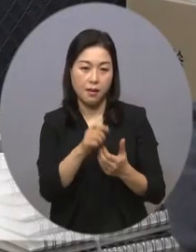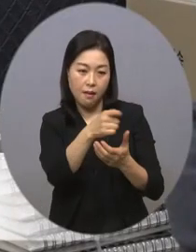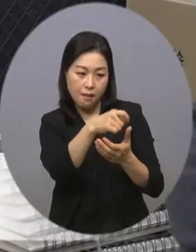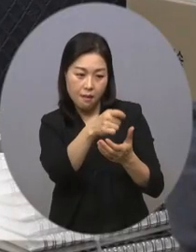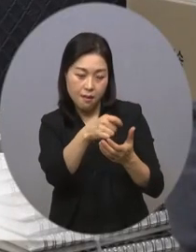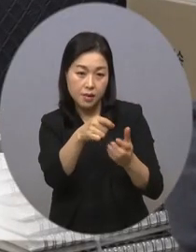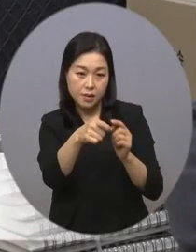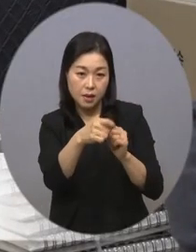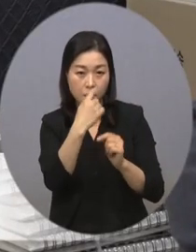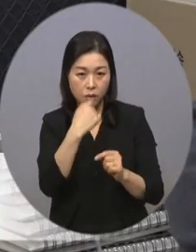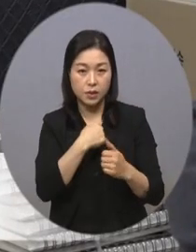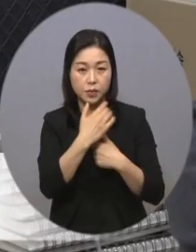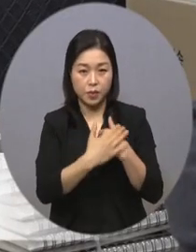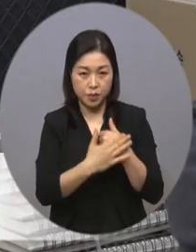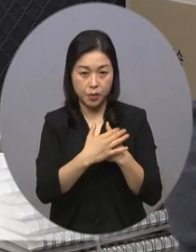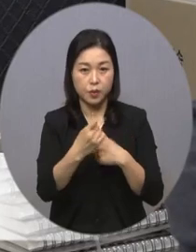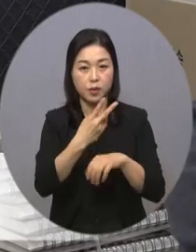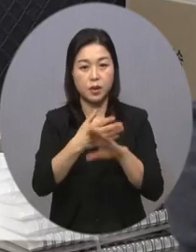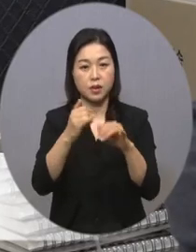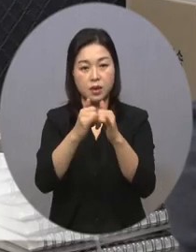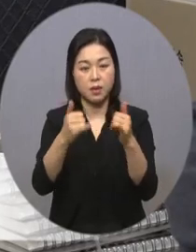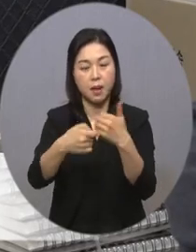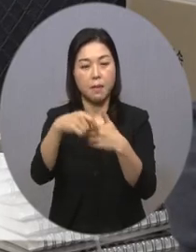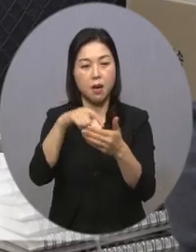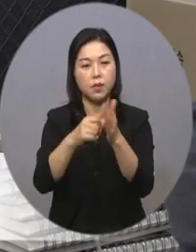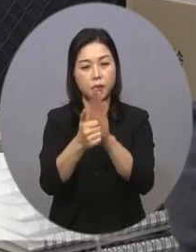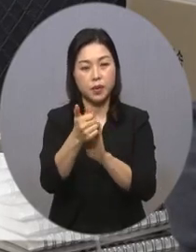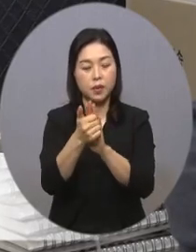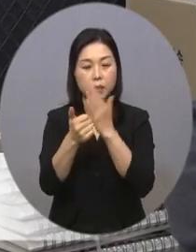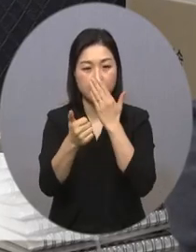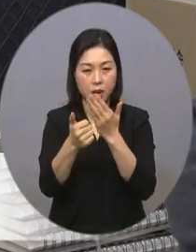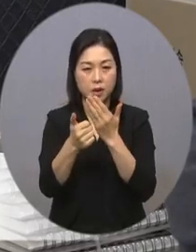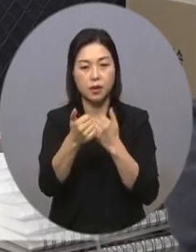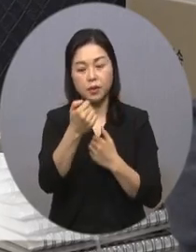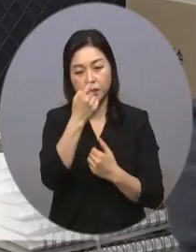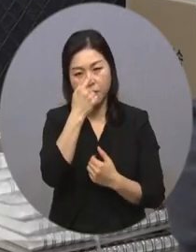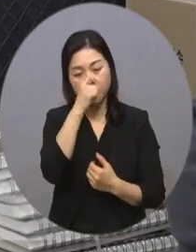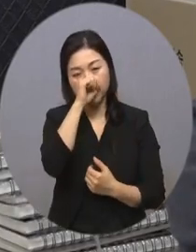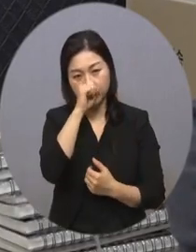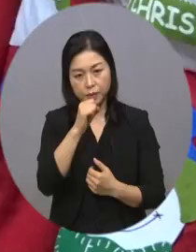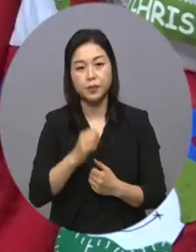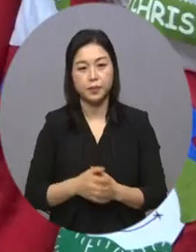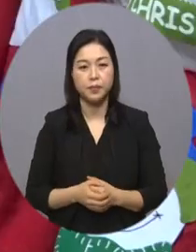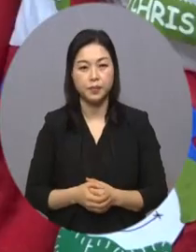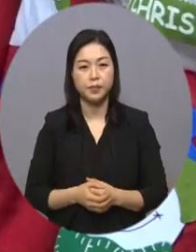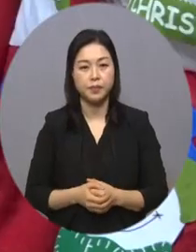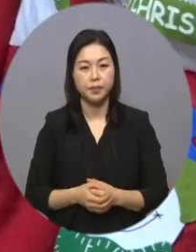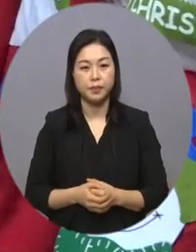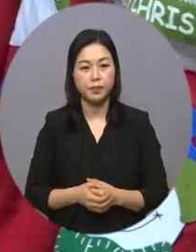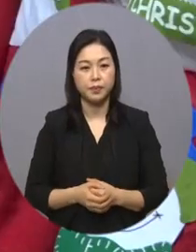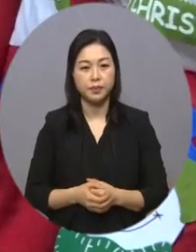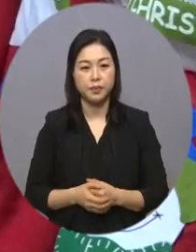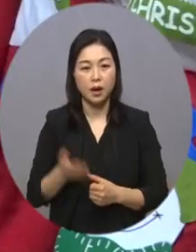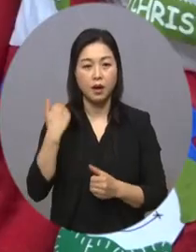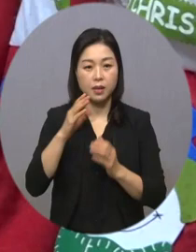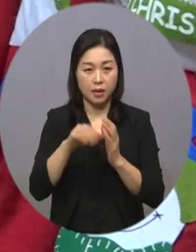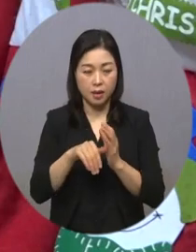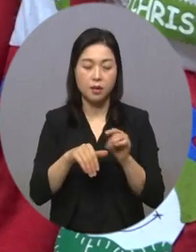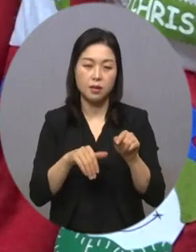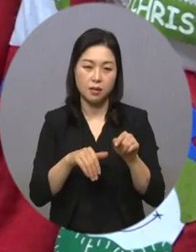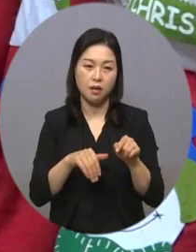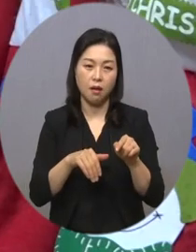위로할 뿐만이 아니라 타인의 마음을 위로할 수 있다는 걸 배우는 좋은 시간이었어요. 한때는 누군가의